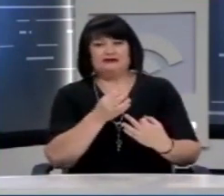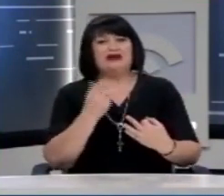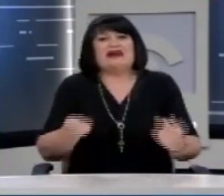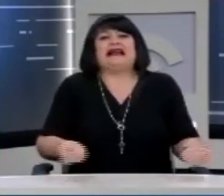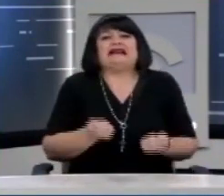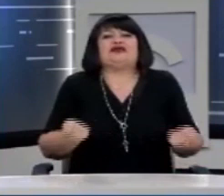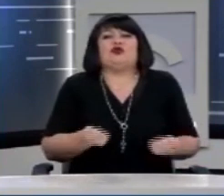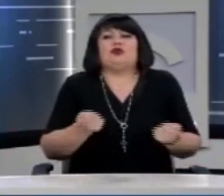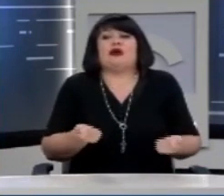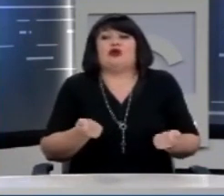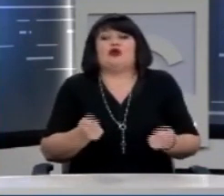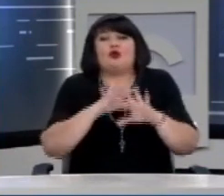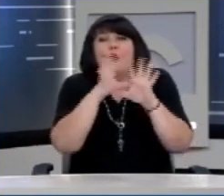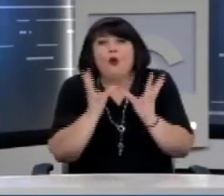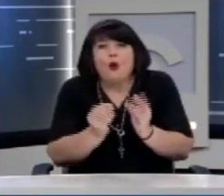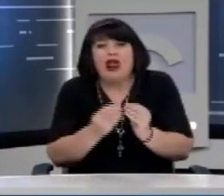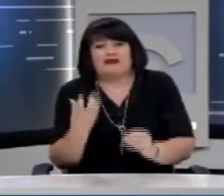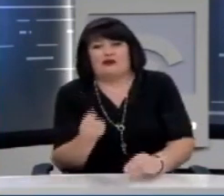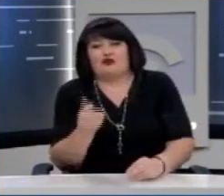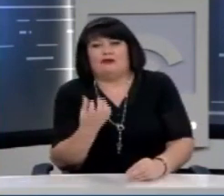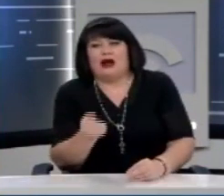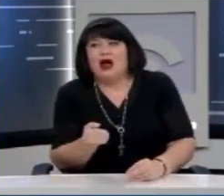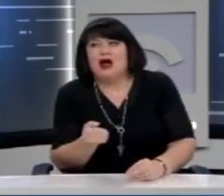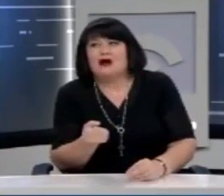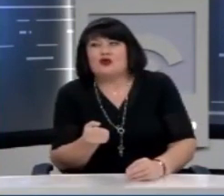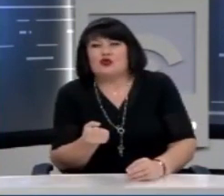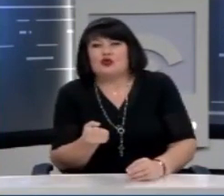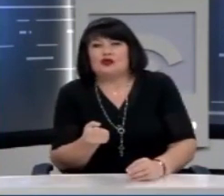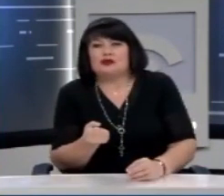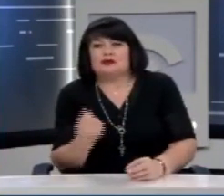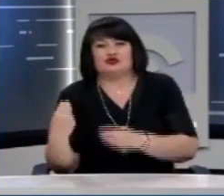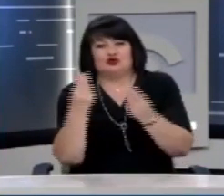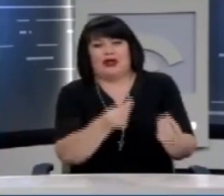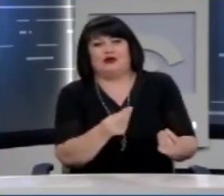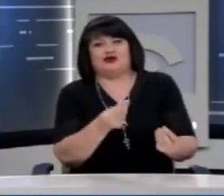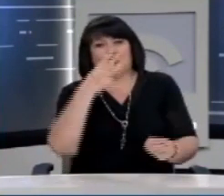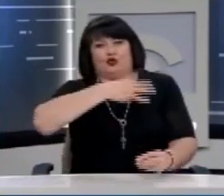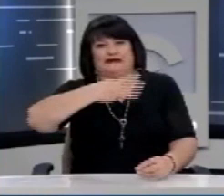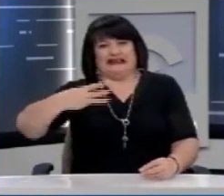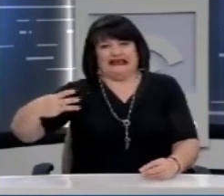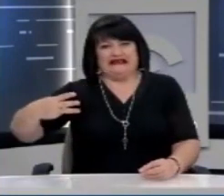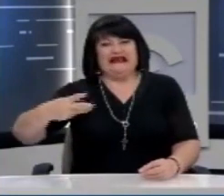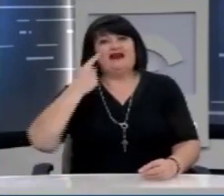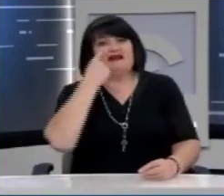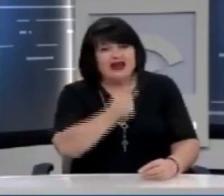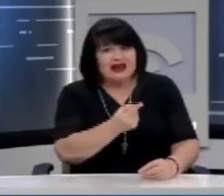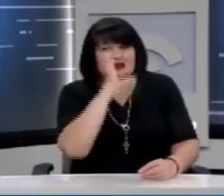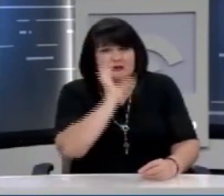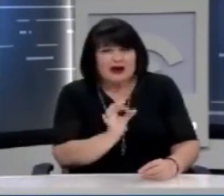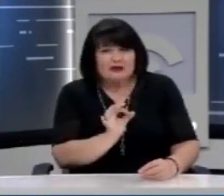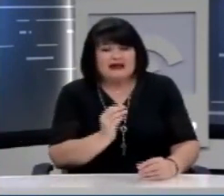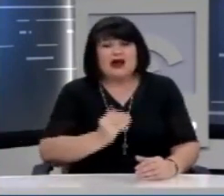αξιοποιούν όλο το οπλοστάσιο με το οποίο σας εφοδίασε ο ΣΥΡΙΖΑ, επιβεβαιώνουν ότι